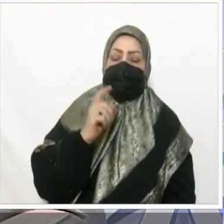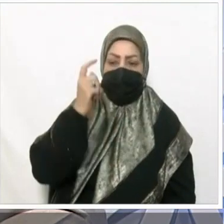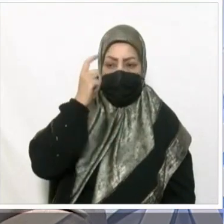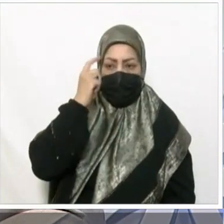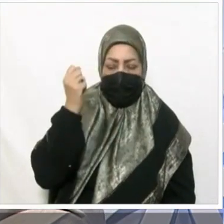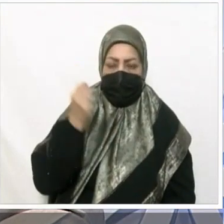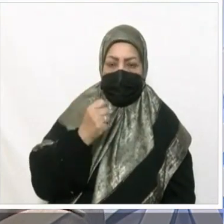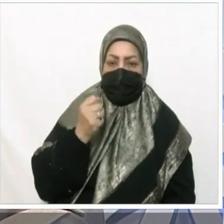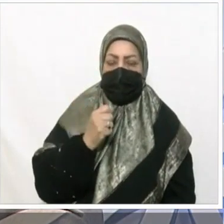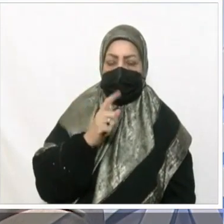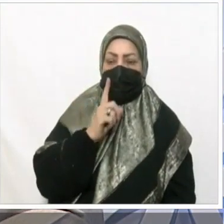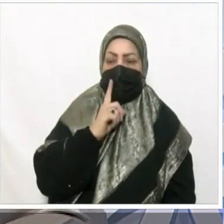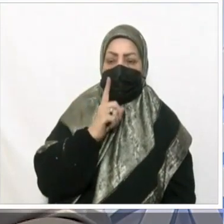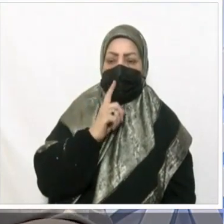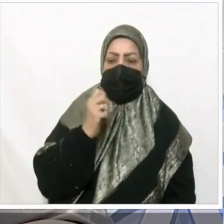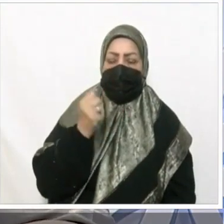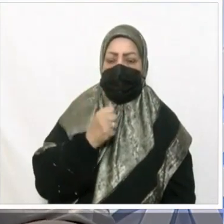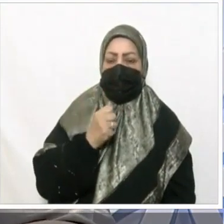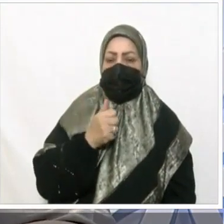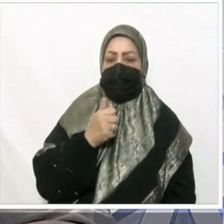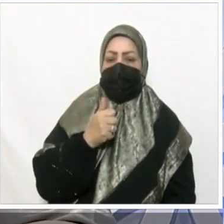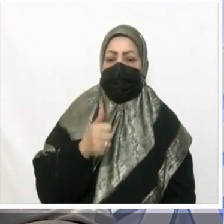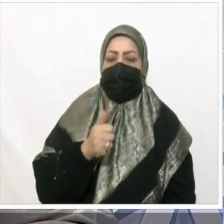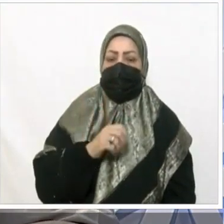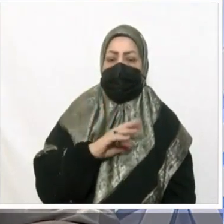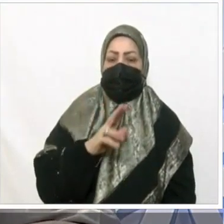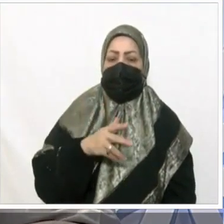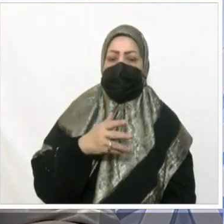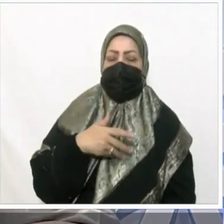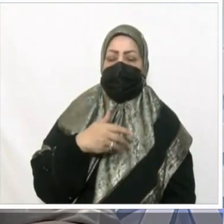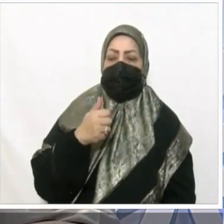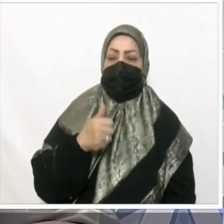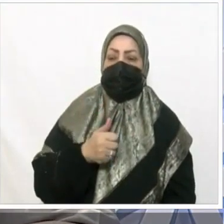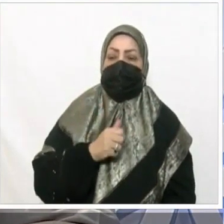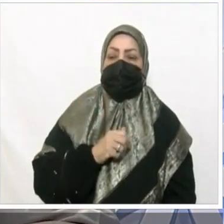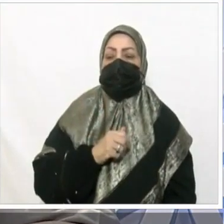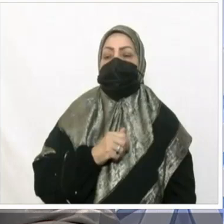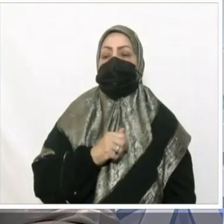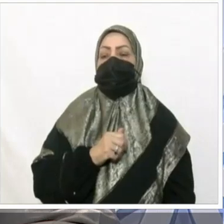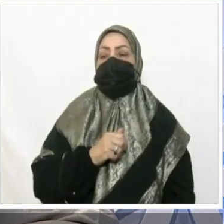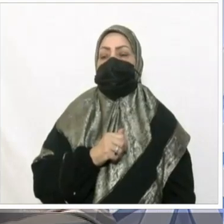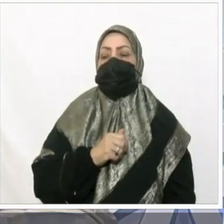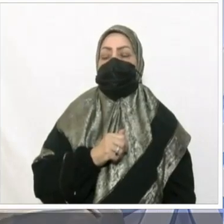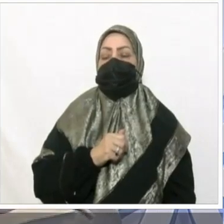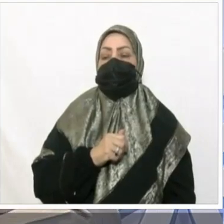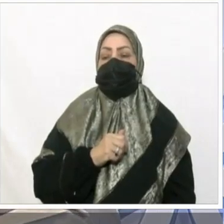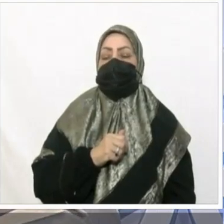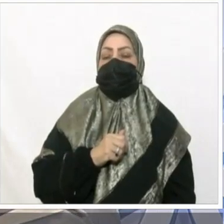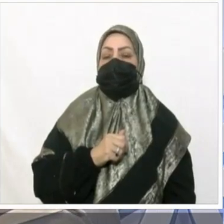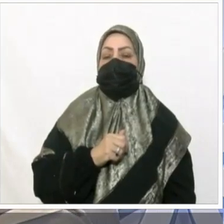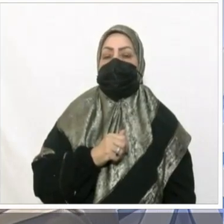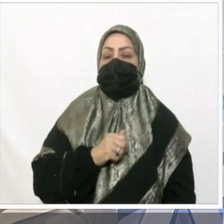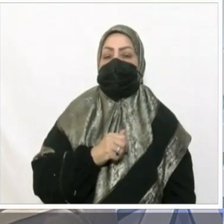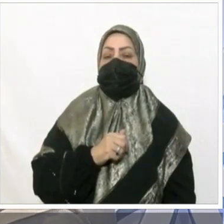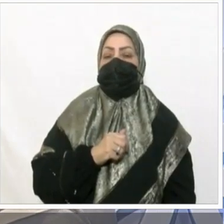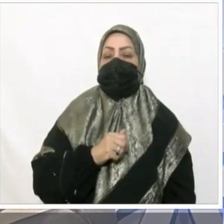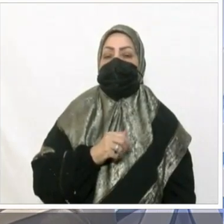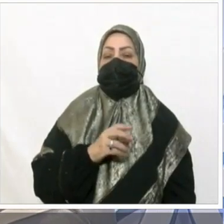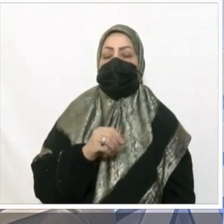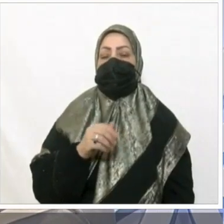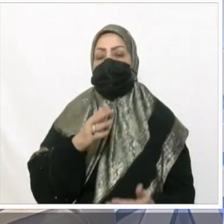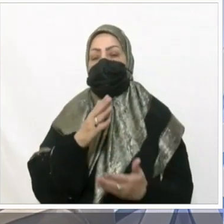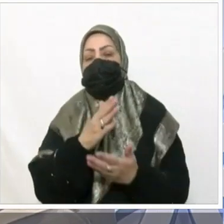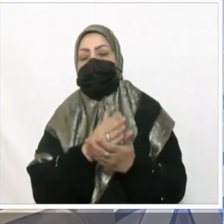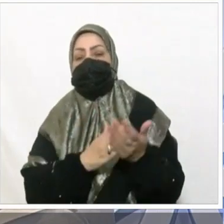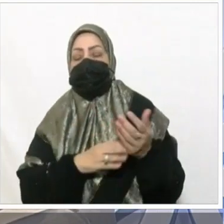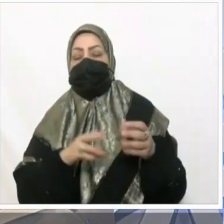وصيغة السؤال اللي قلتها أنا صيغة إيه. السؤال هل علي إثم ولا شيء؟ تمام حاضر تسمع الجواب يا أحمد إن شاء الله بارك الله فيك